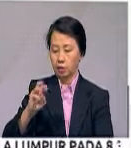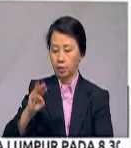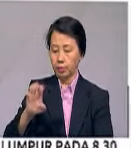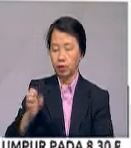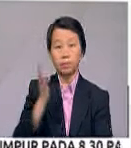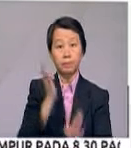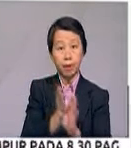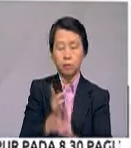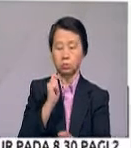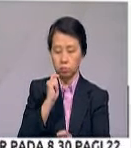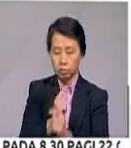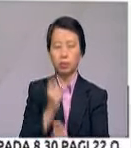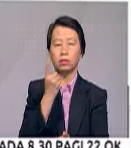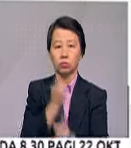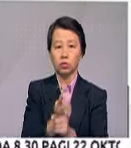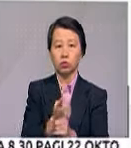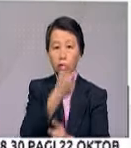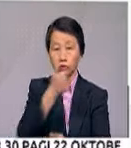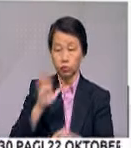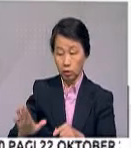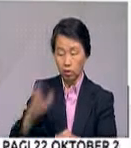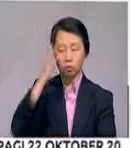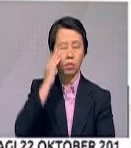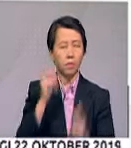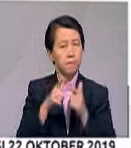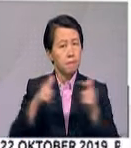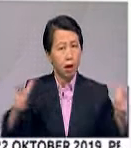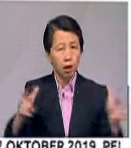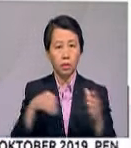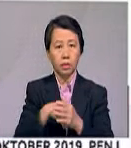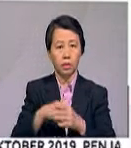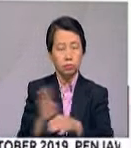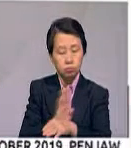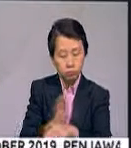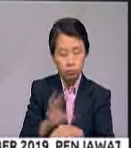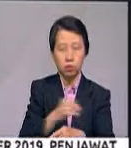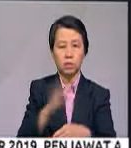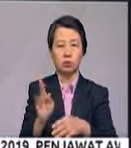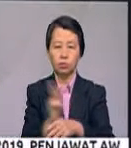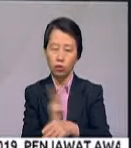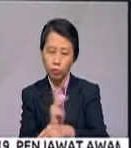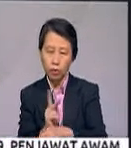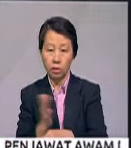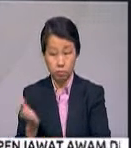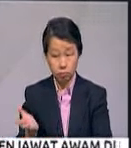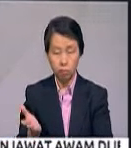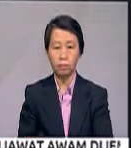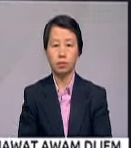tepat pada masanya kerana pengalamannya yang luas dalam sektor korporat dan perniagaan.